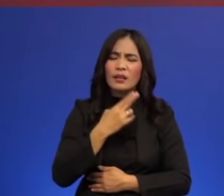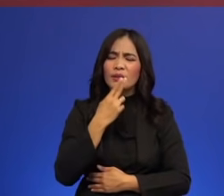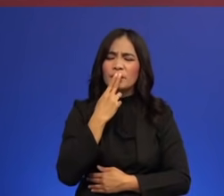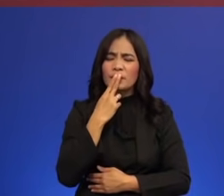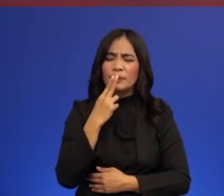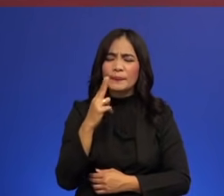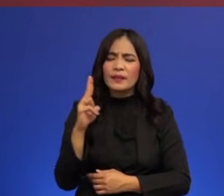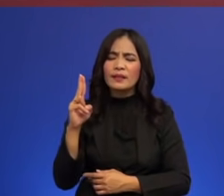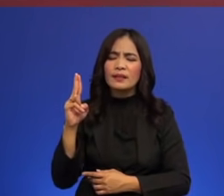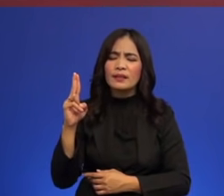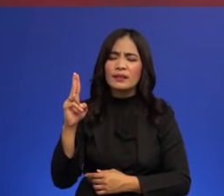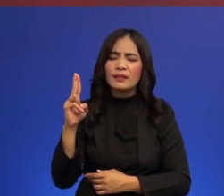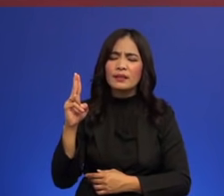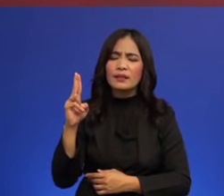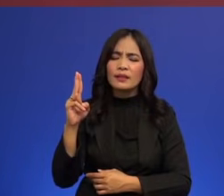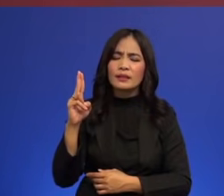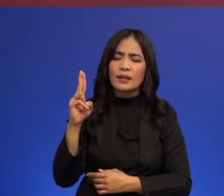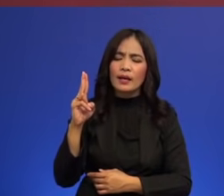aku